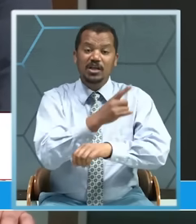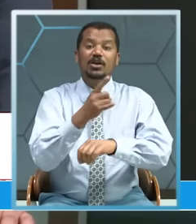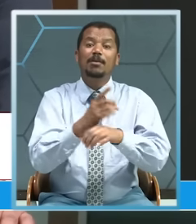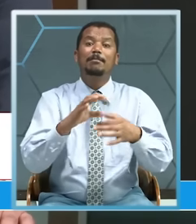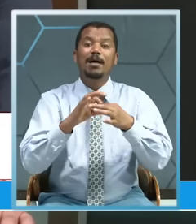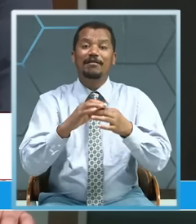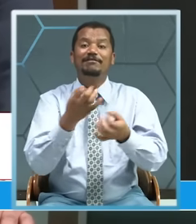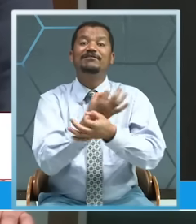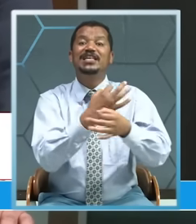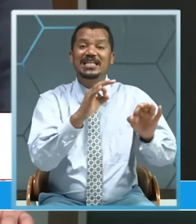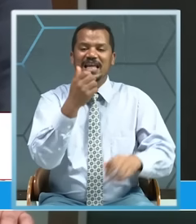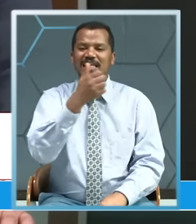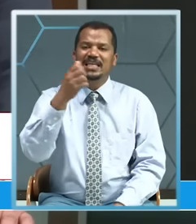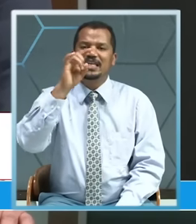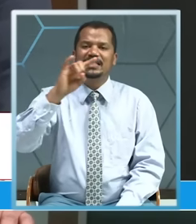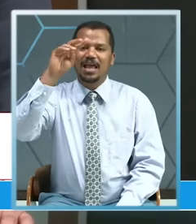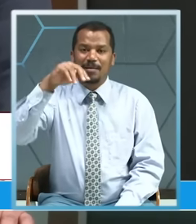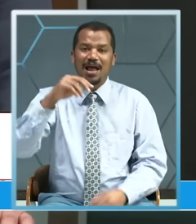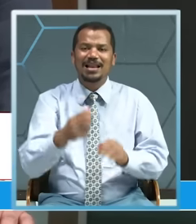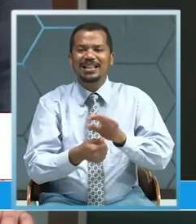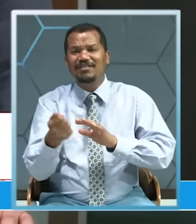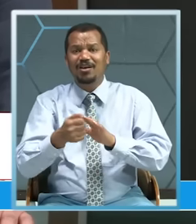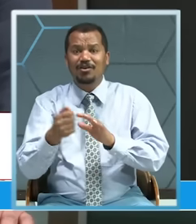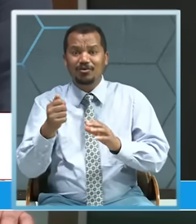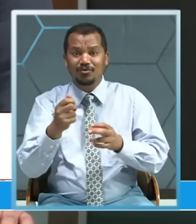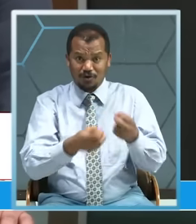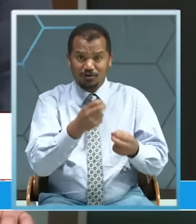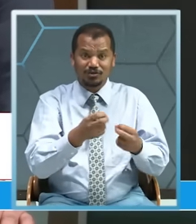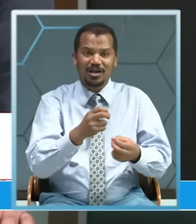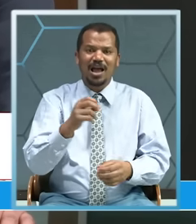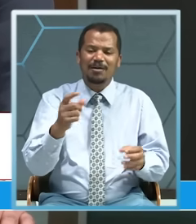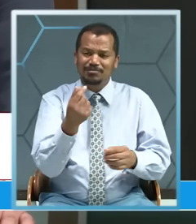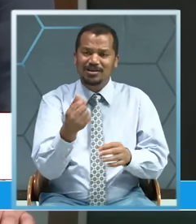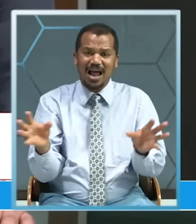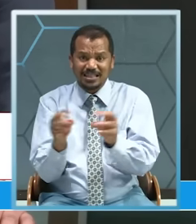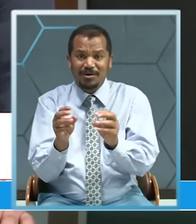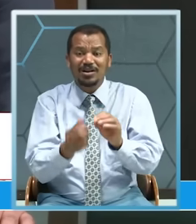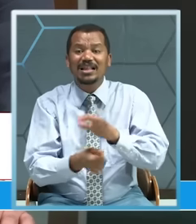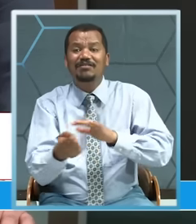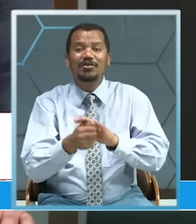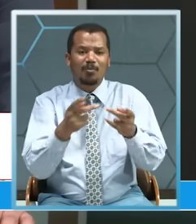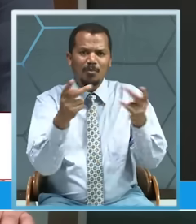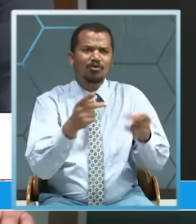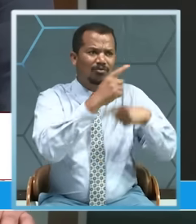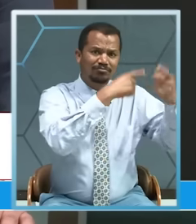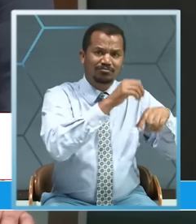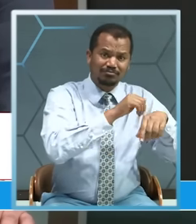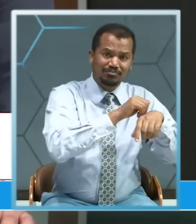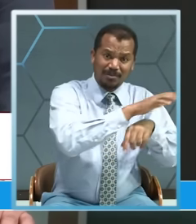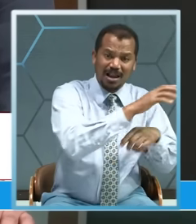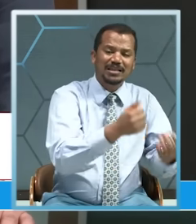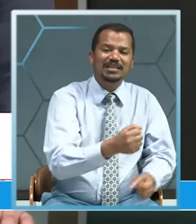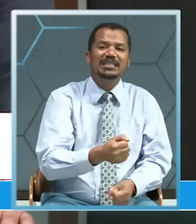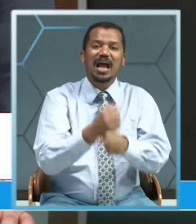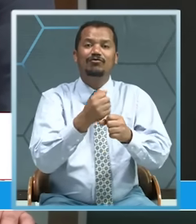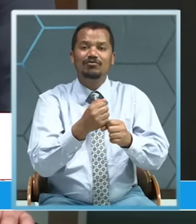የኢትዮጵያ ዜጎች ለማህበራዊ ፍትህ ኢዜማ ለተፈናቀሉ ወገኖች የሚሆን ድጋፍ አሰባስቦ ለተፈናቃዮች ቦታው ድረስ በመላክ